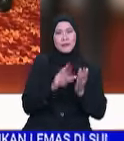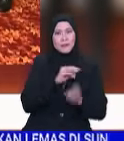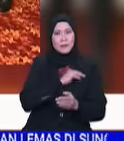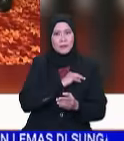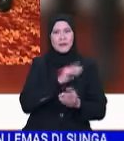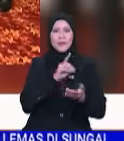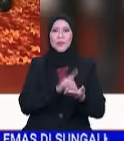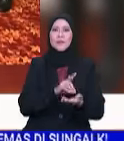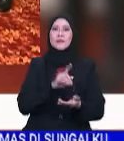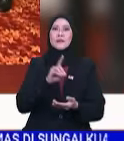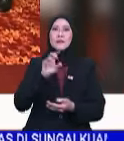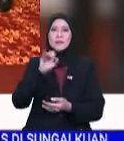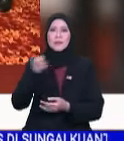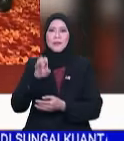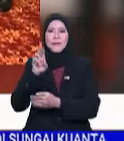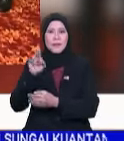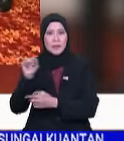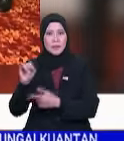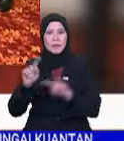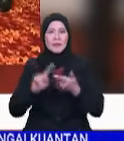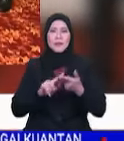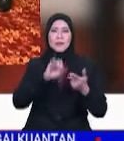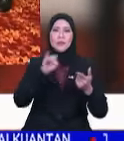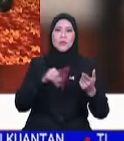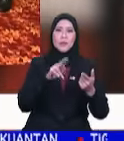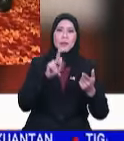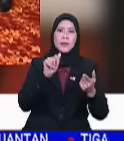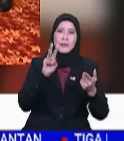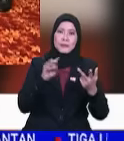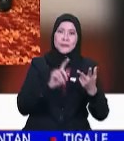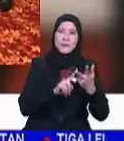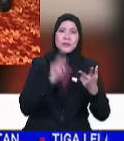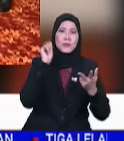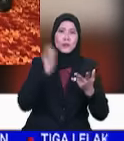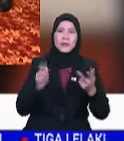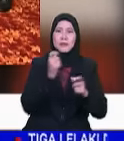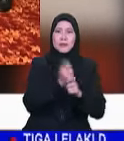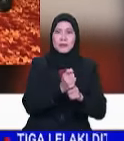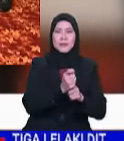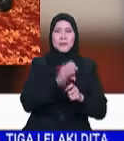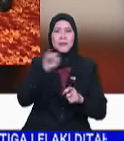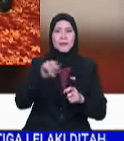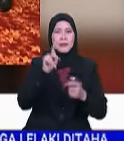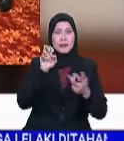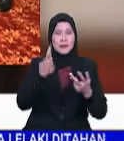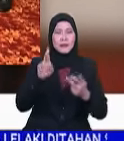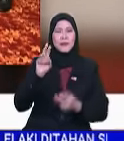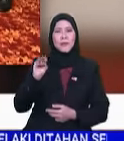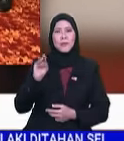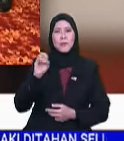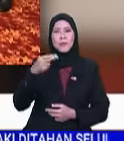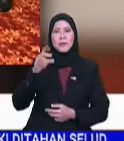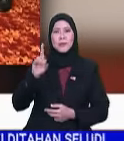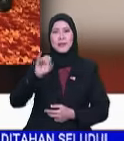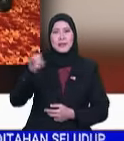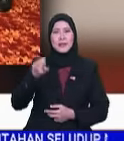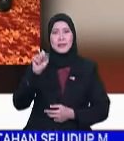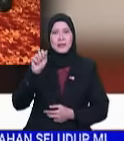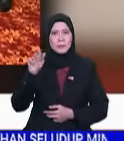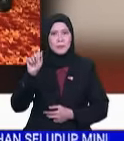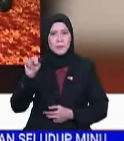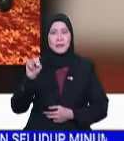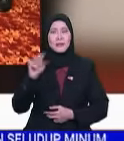Panglima Dr. Jeffrey Ketingan dan Datuk Dr. Joachim Gun Salam, Setiausaha Tetap Kementerian Kerja Raya Muhammad Jasmin Julpin,